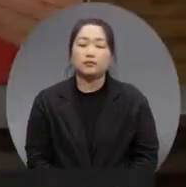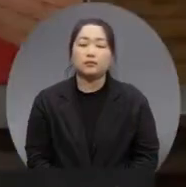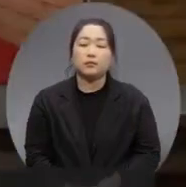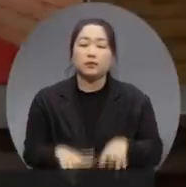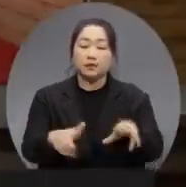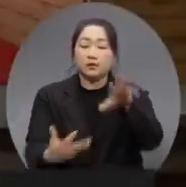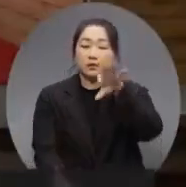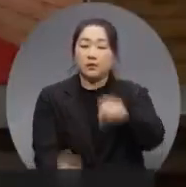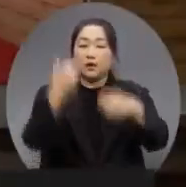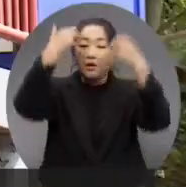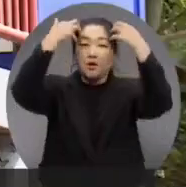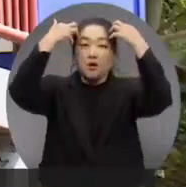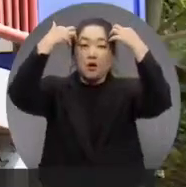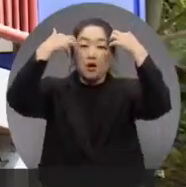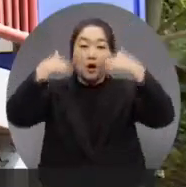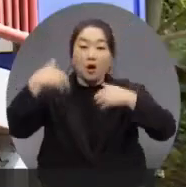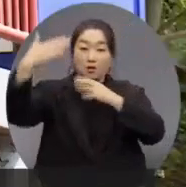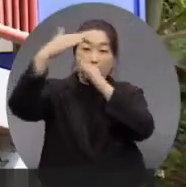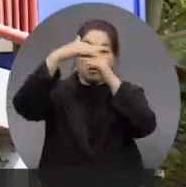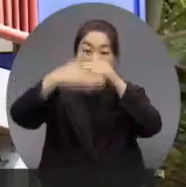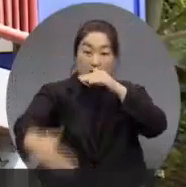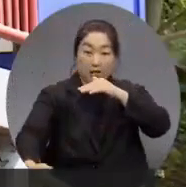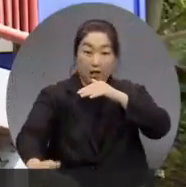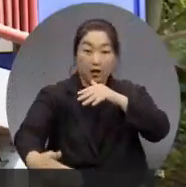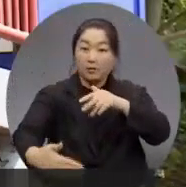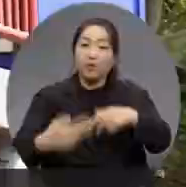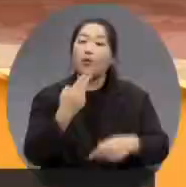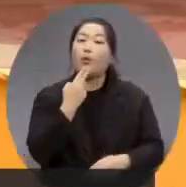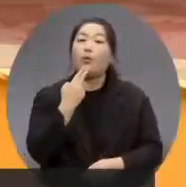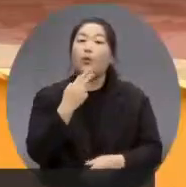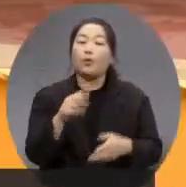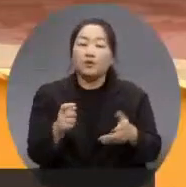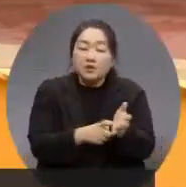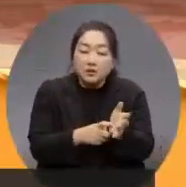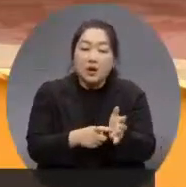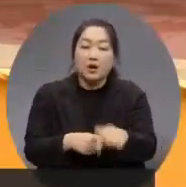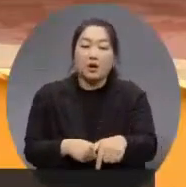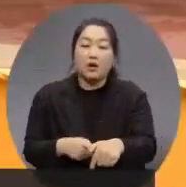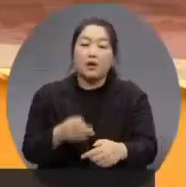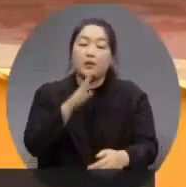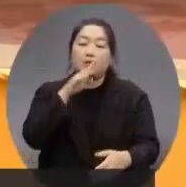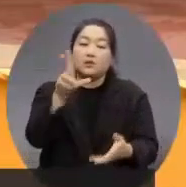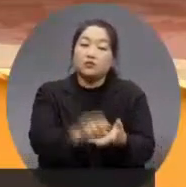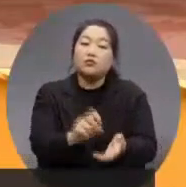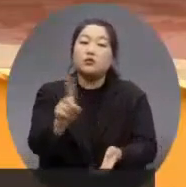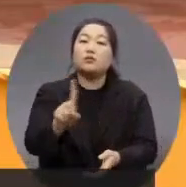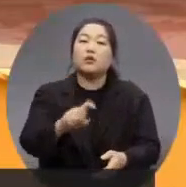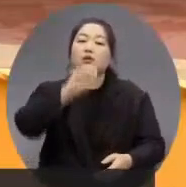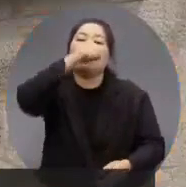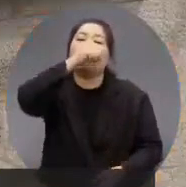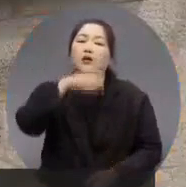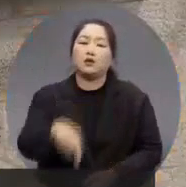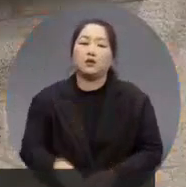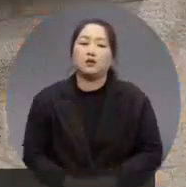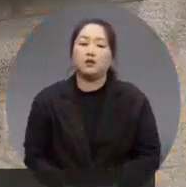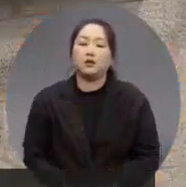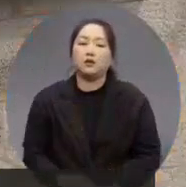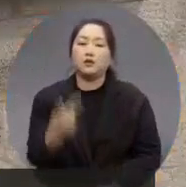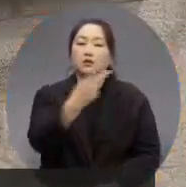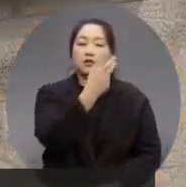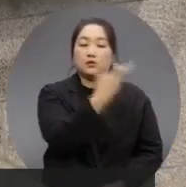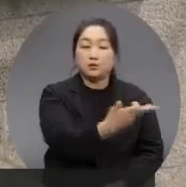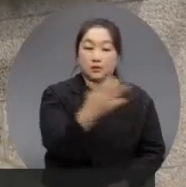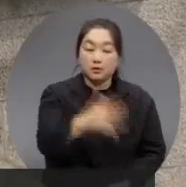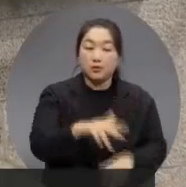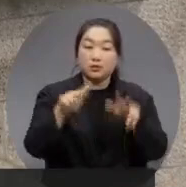당장 한여름 땡볕을 막을 가림막 설치도 시급하지만 가장 큰 문제는 예산입니다.